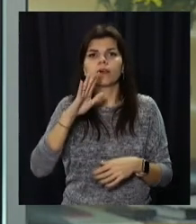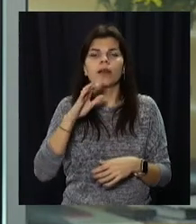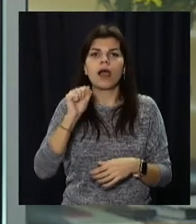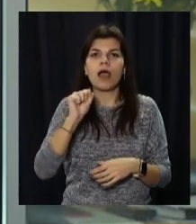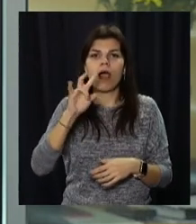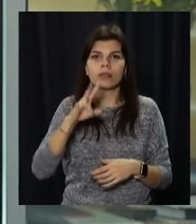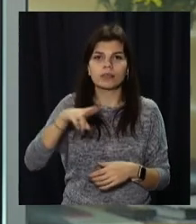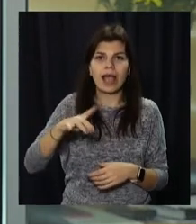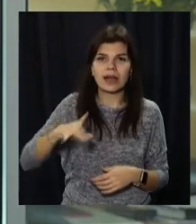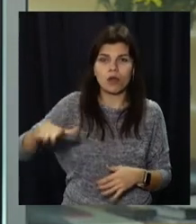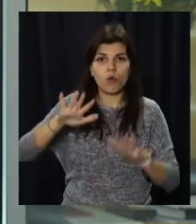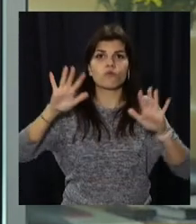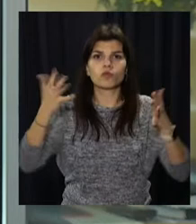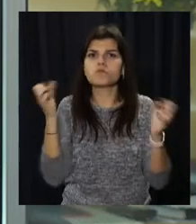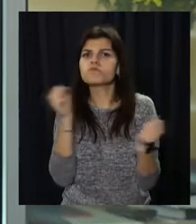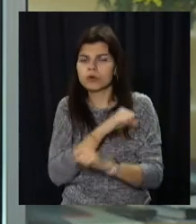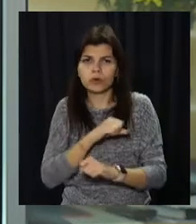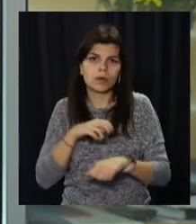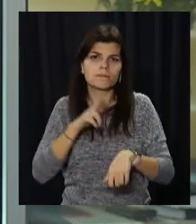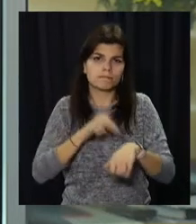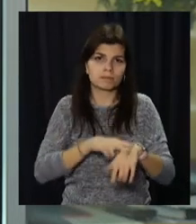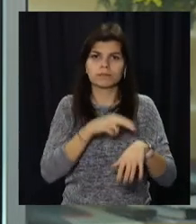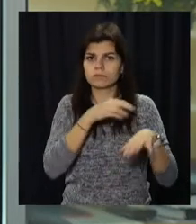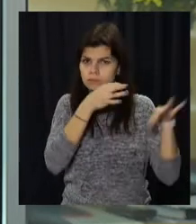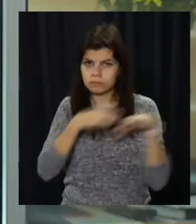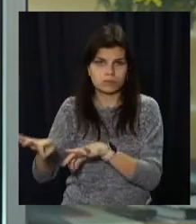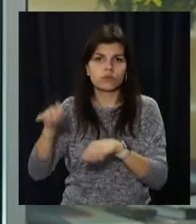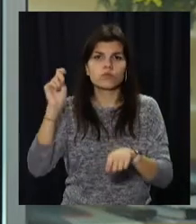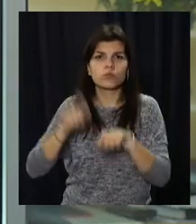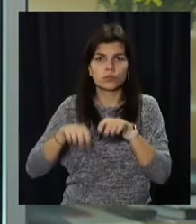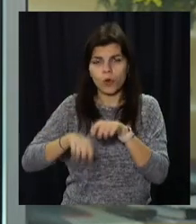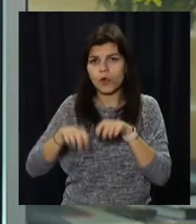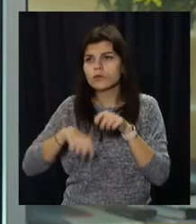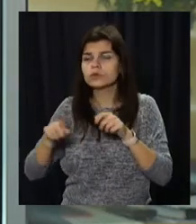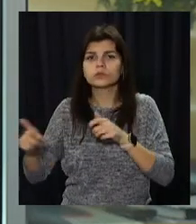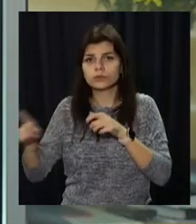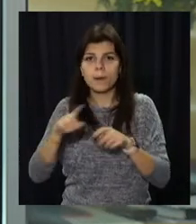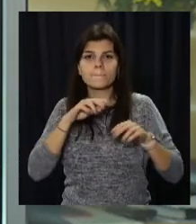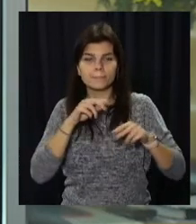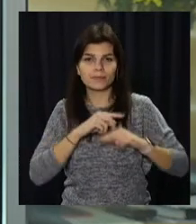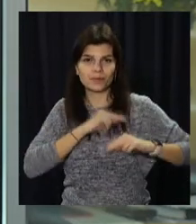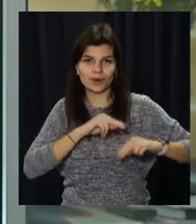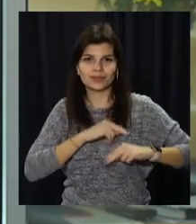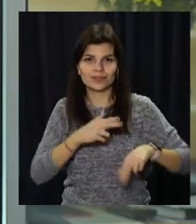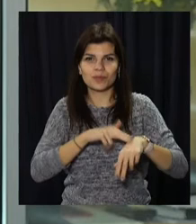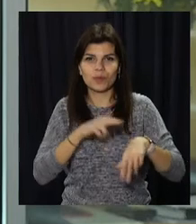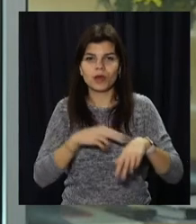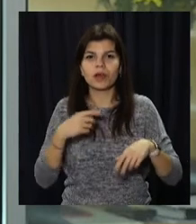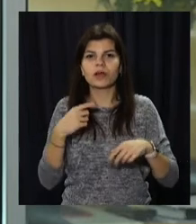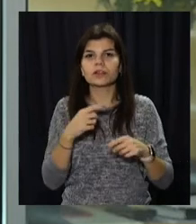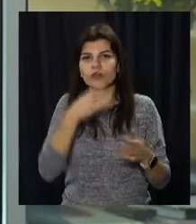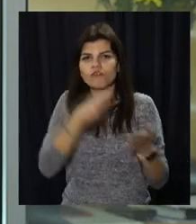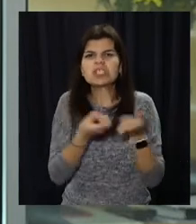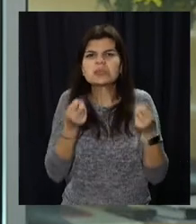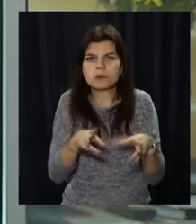місце події виїхали слідчі Дніпровського районного управління поліції та працівники полку поліції особливого призначення.